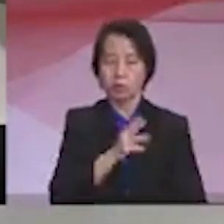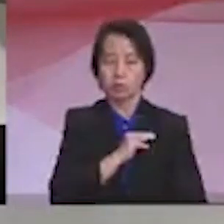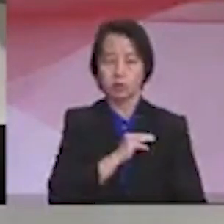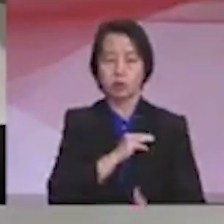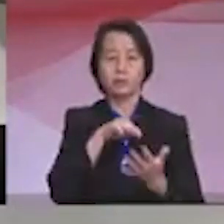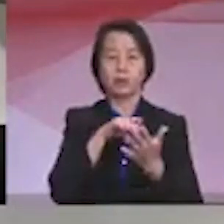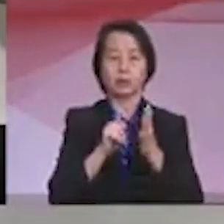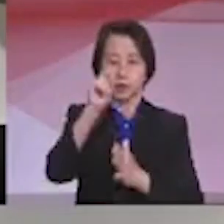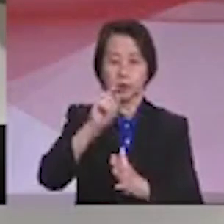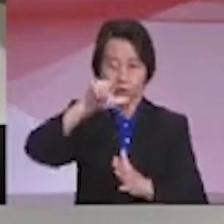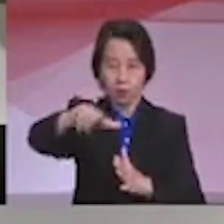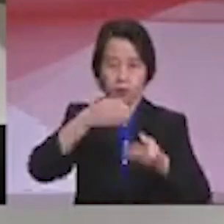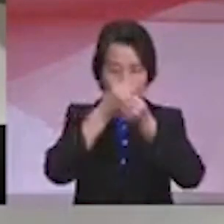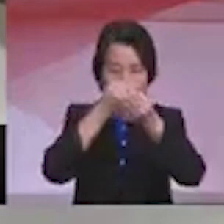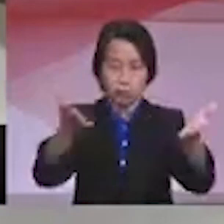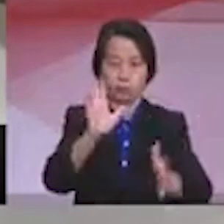Tinggi.